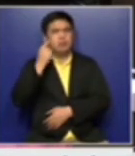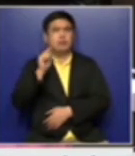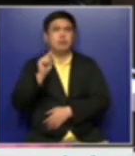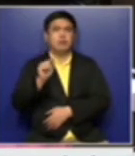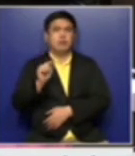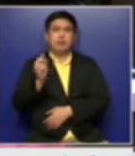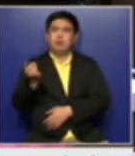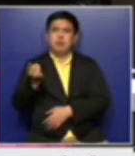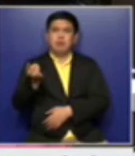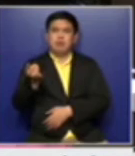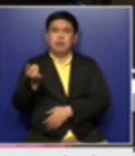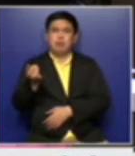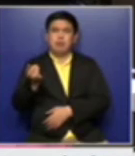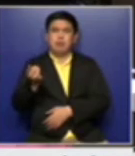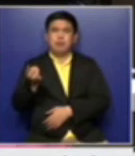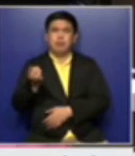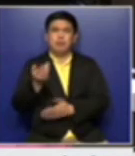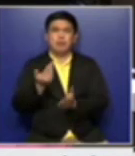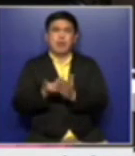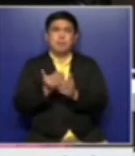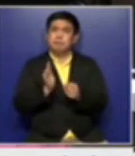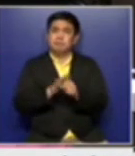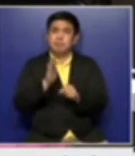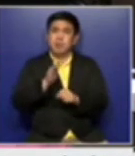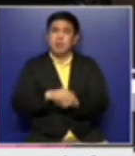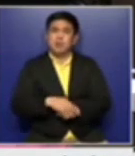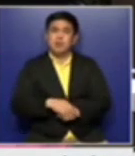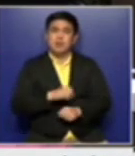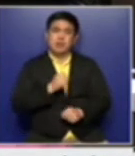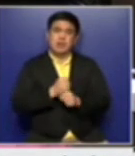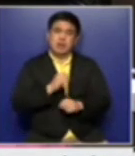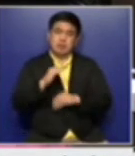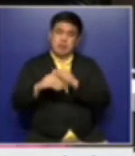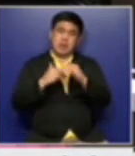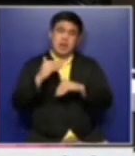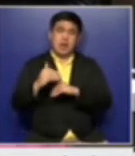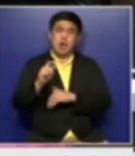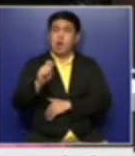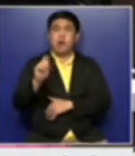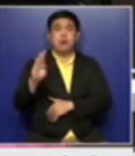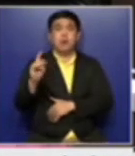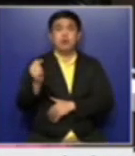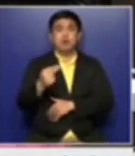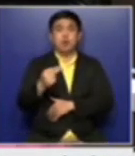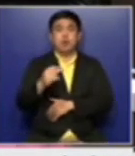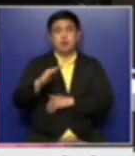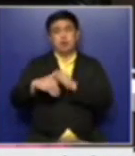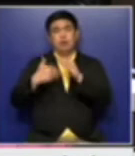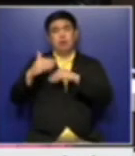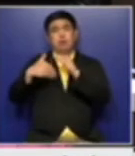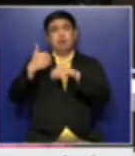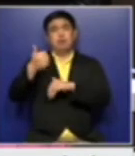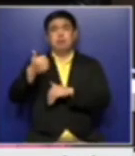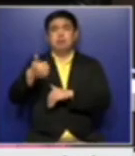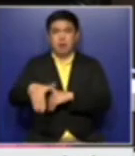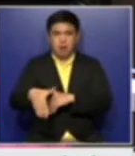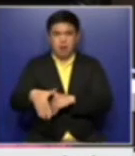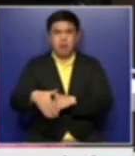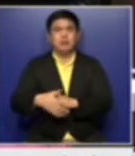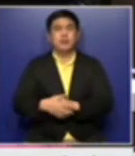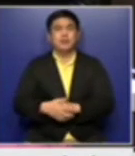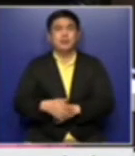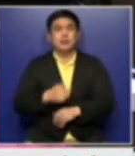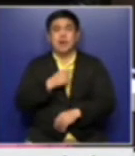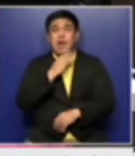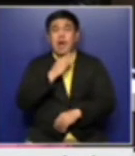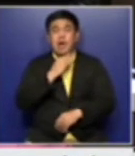น้อยเหลือเกินงบประมาณนี่น้อยเหลือเกินซึ่งไม่สามารถที่จะพัฒนาท้องถิ่นให้มีความเจริญและดีได้ดังนั้นการจัดสรร